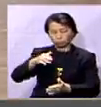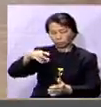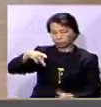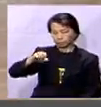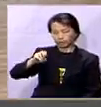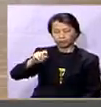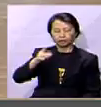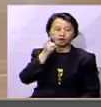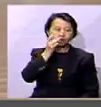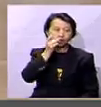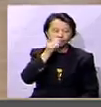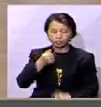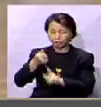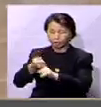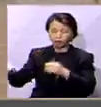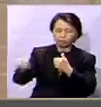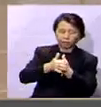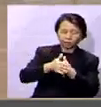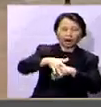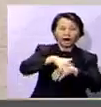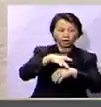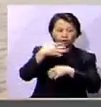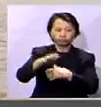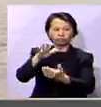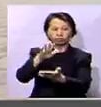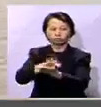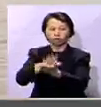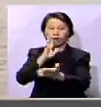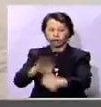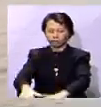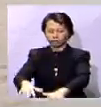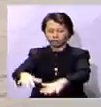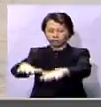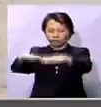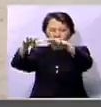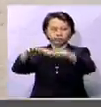Pinang Alustar diarah pulang awal selepas sekolah berkenaan dinaiki air.